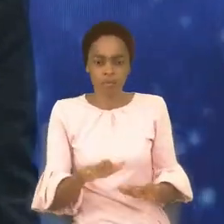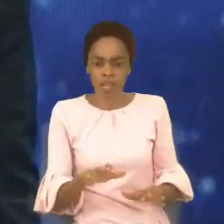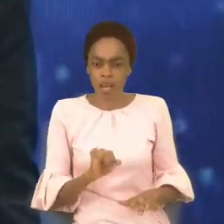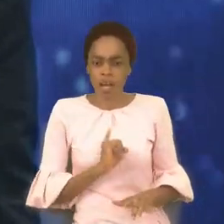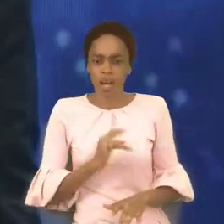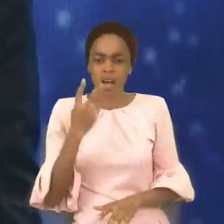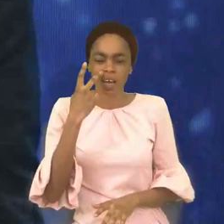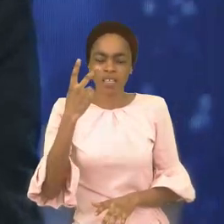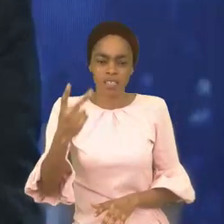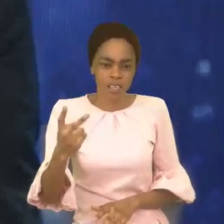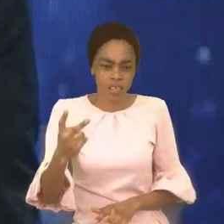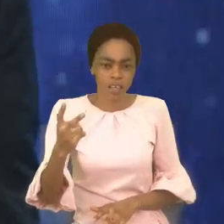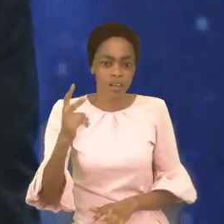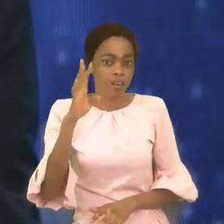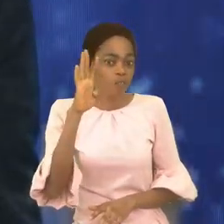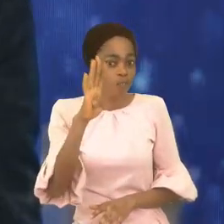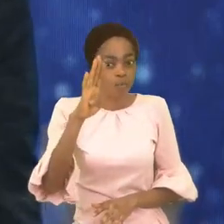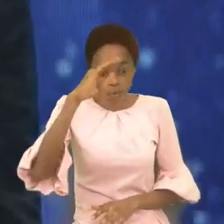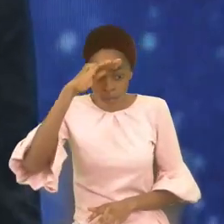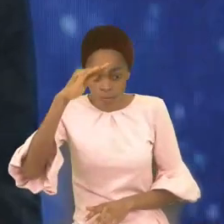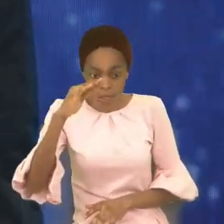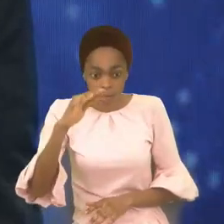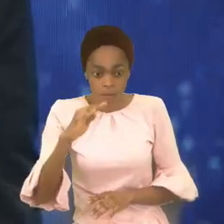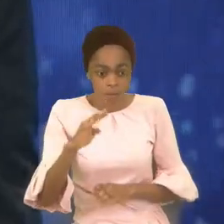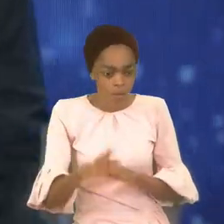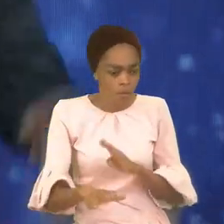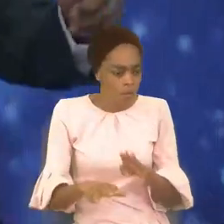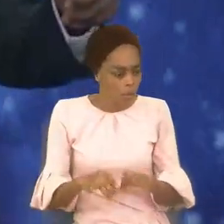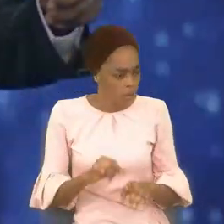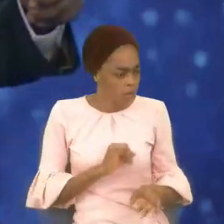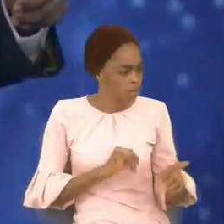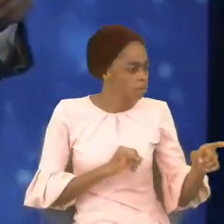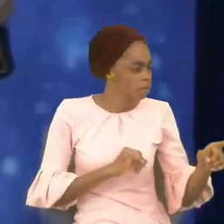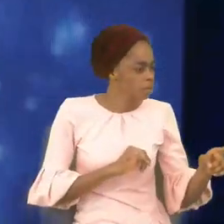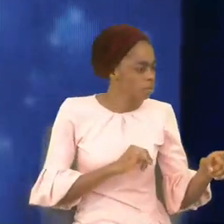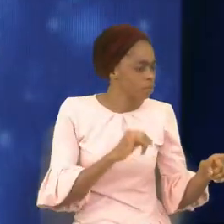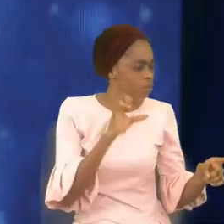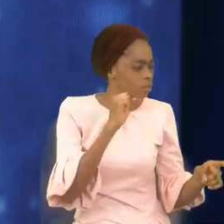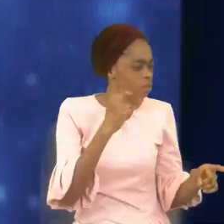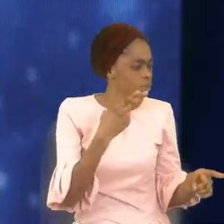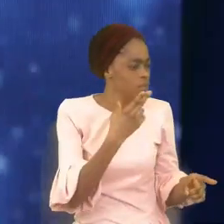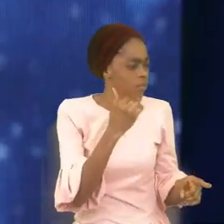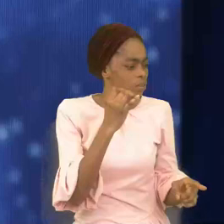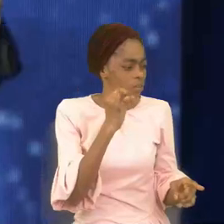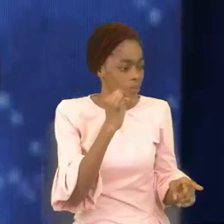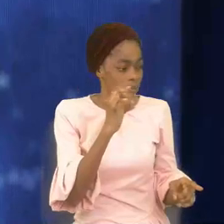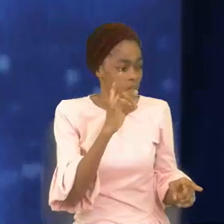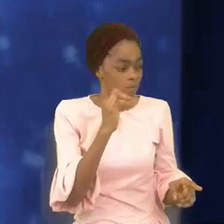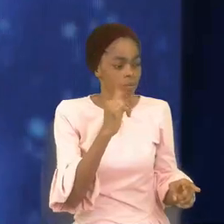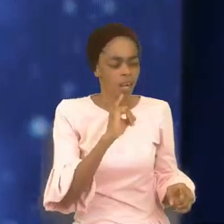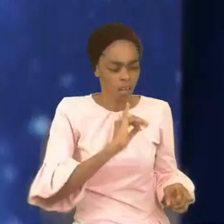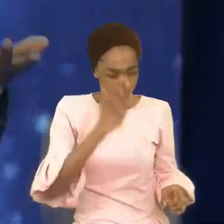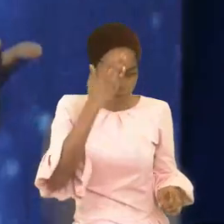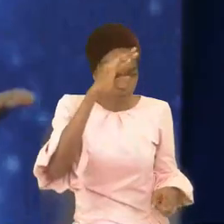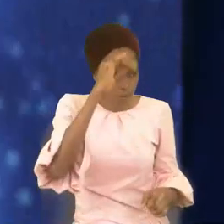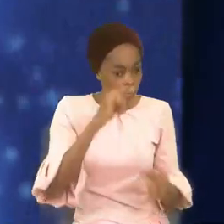qui marchent dans la fournaise. Ça, c'est Meshach, on le connaît. Ça, c'est Meshach, je le